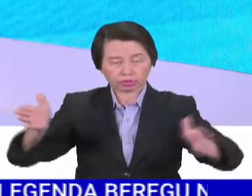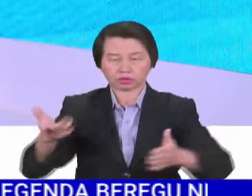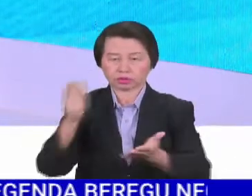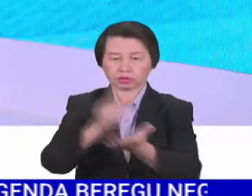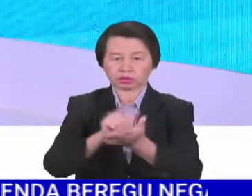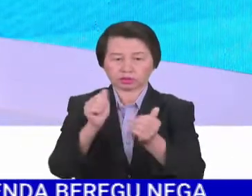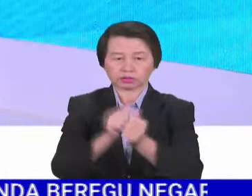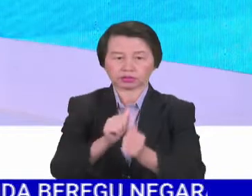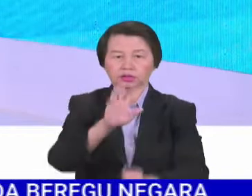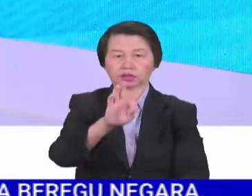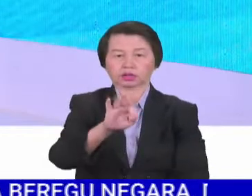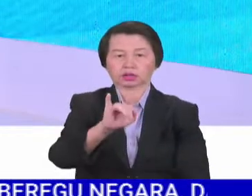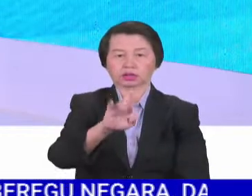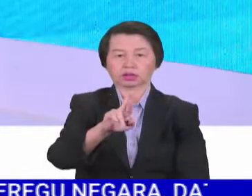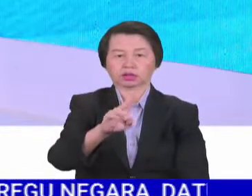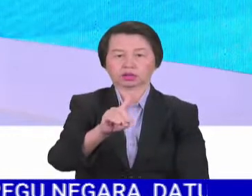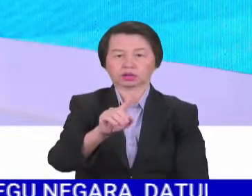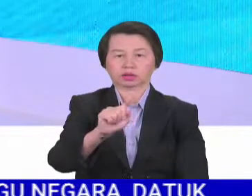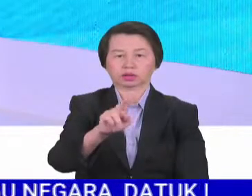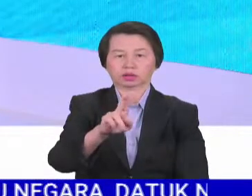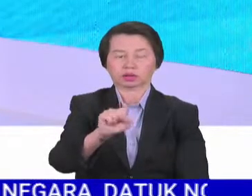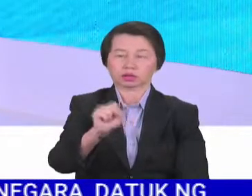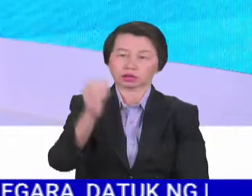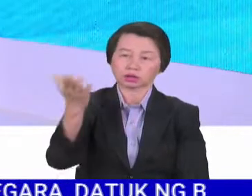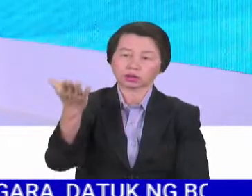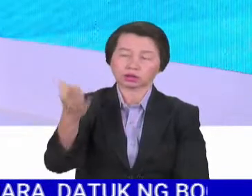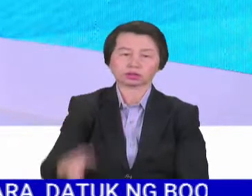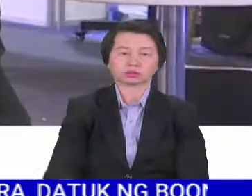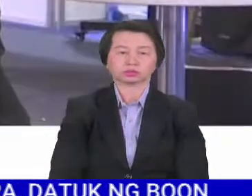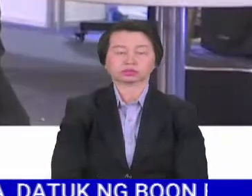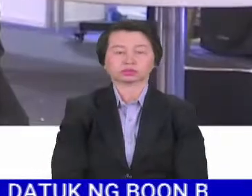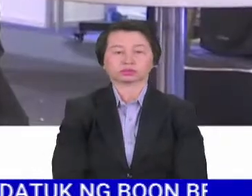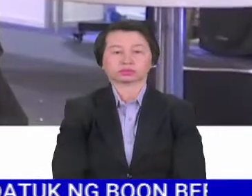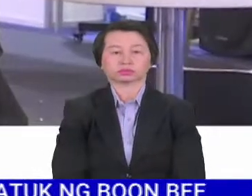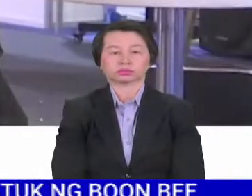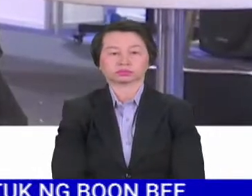Laporannya bersama Firdaus Arashi Idris.